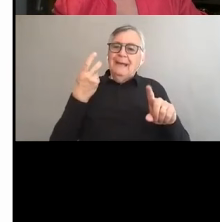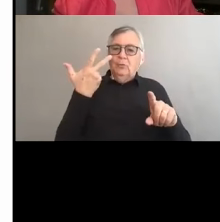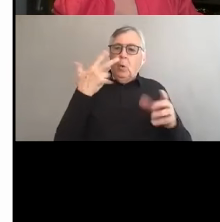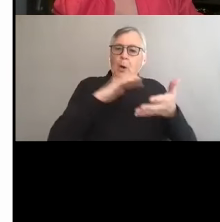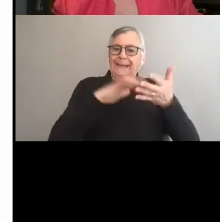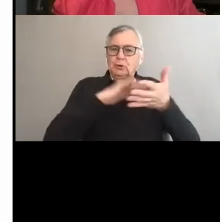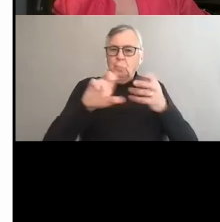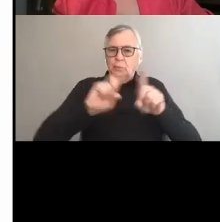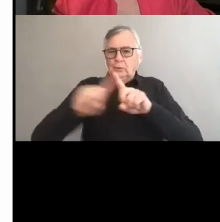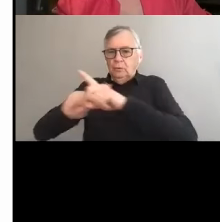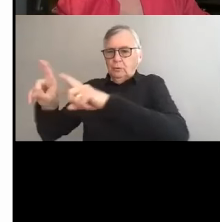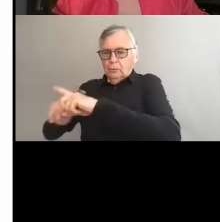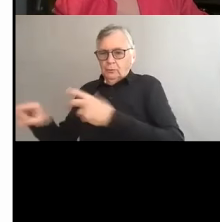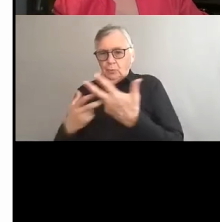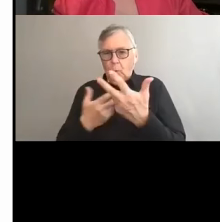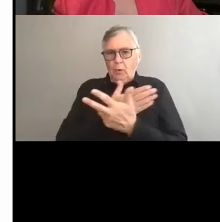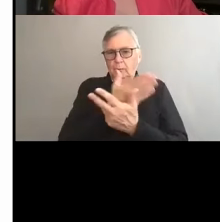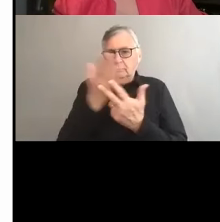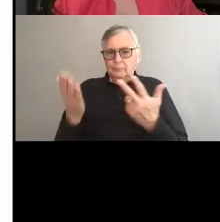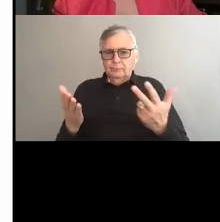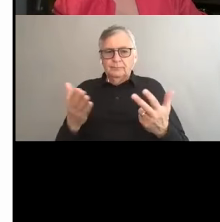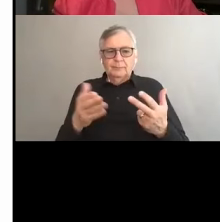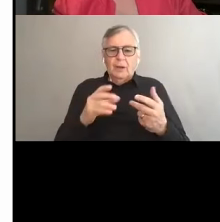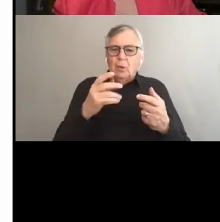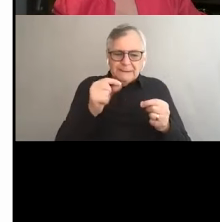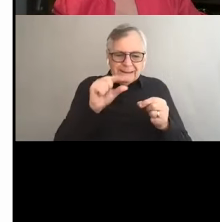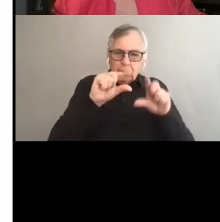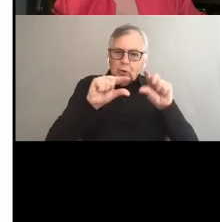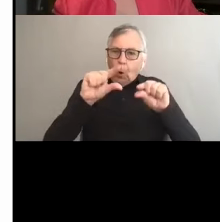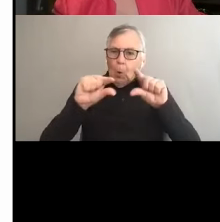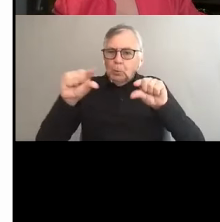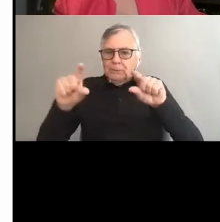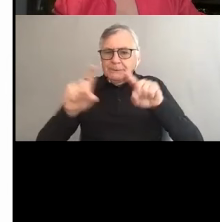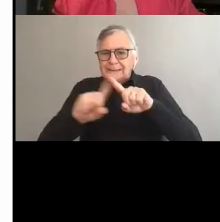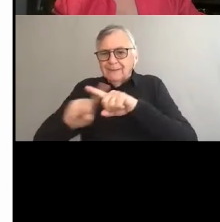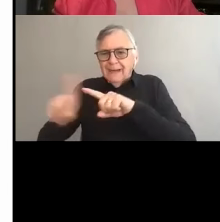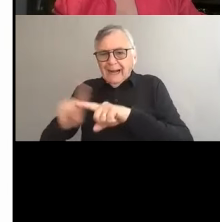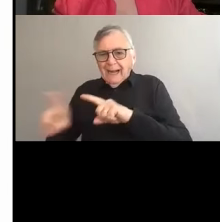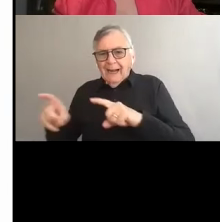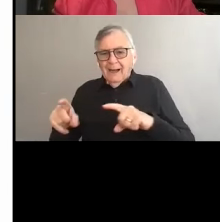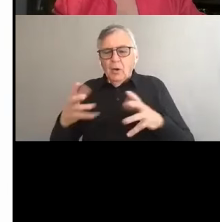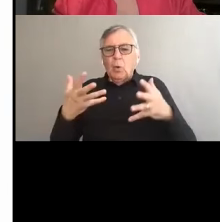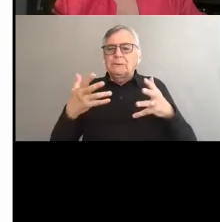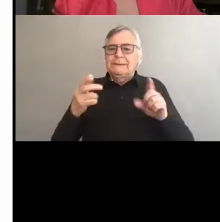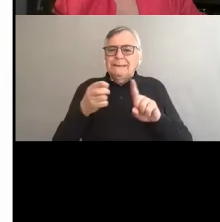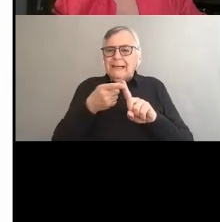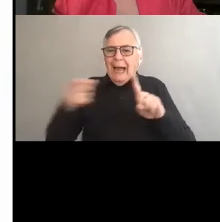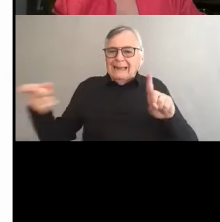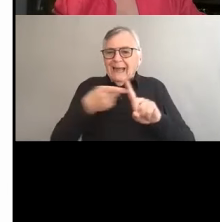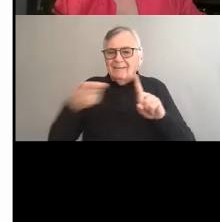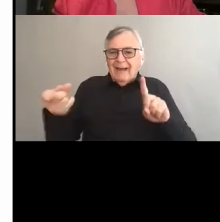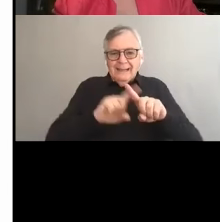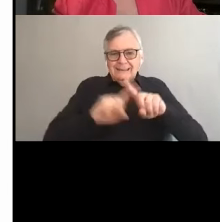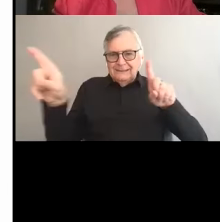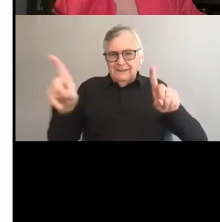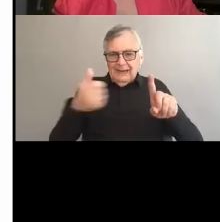différentes qui avaient utilisé des doses légèrement différentes et puis un intervalle de vaccination pas tout à fait les mêmes